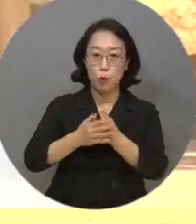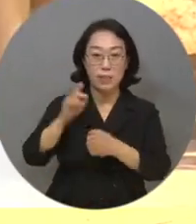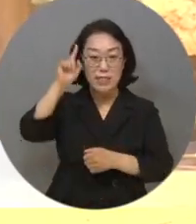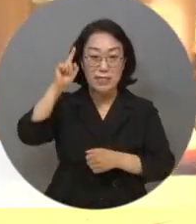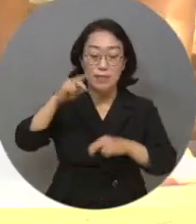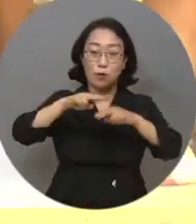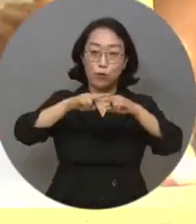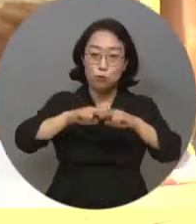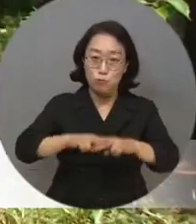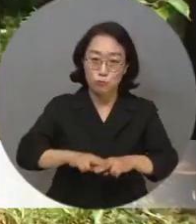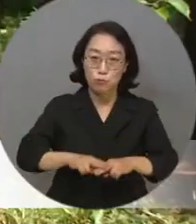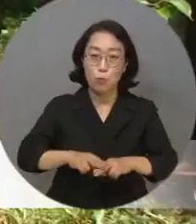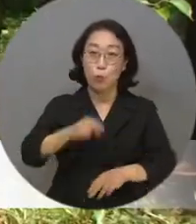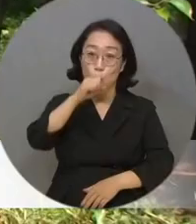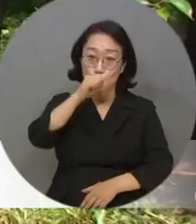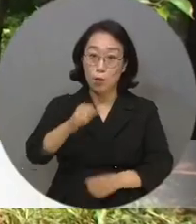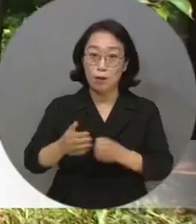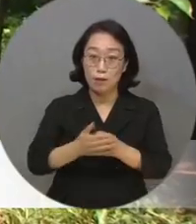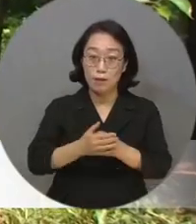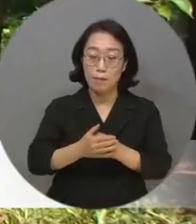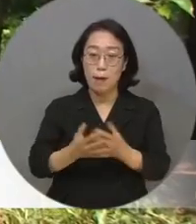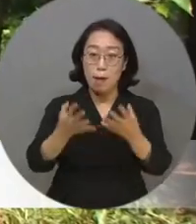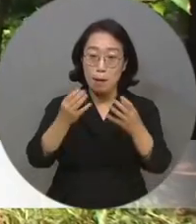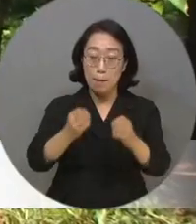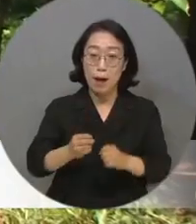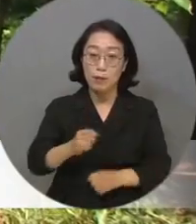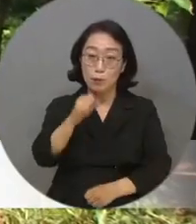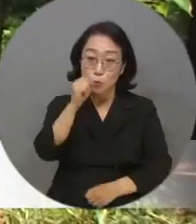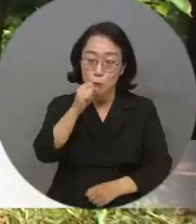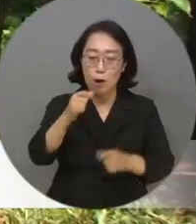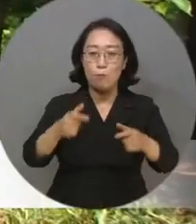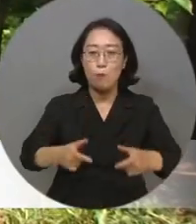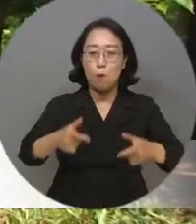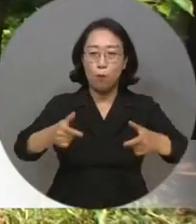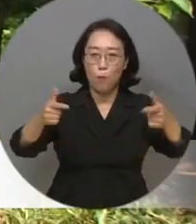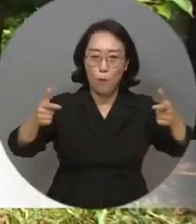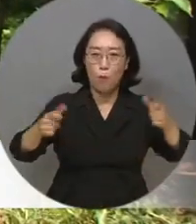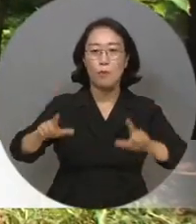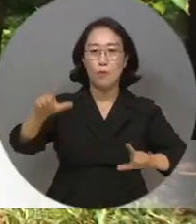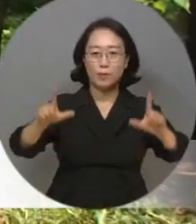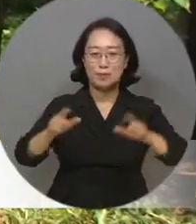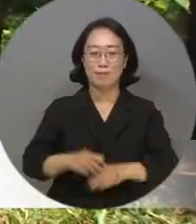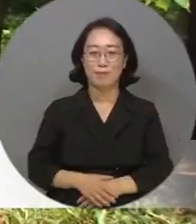스트레스를 낮춘다고 알려져 중노년층에서 맨발 걷기 운동 열풍이 불고 있습니다.